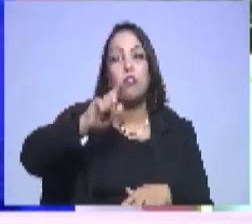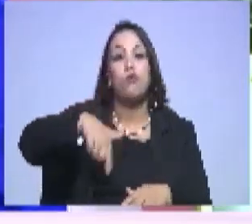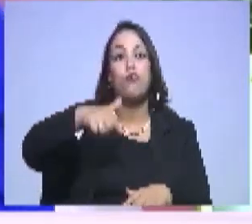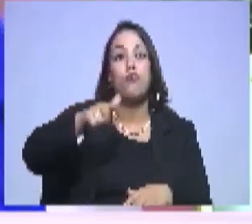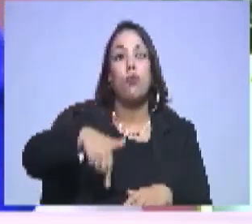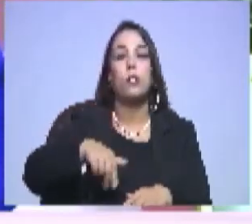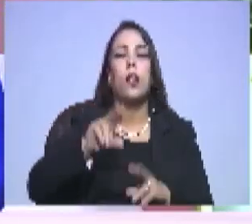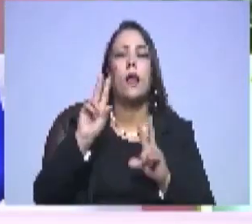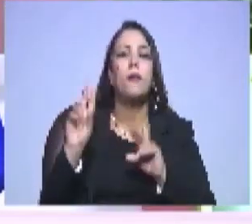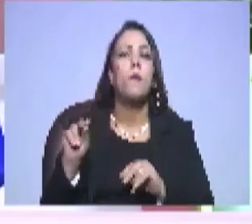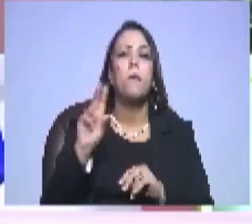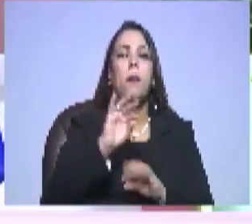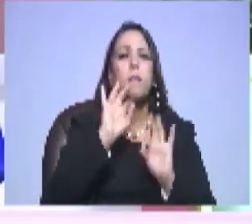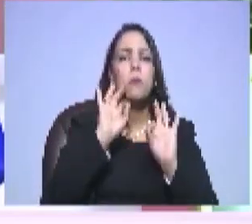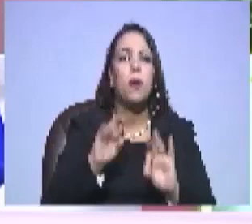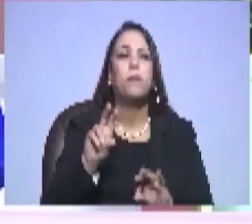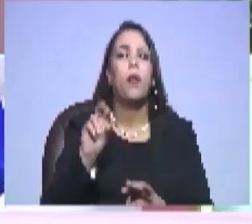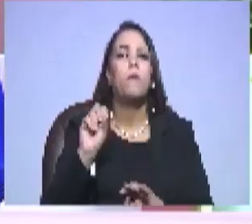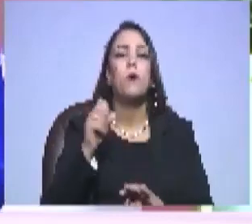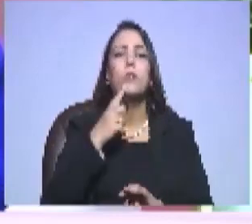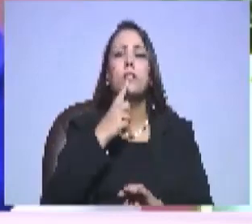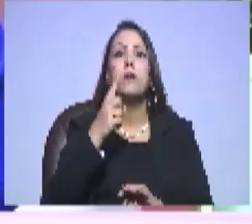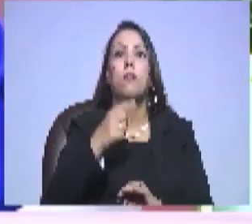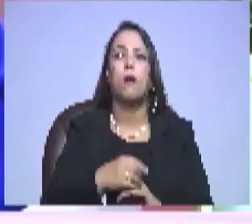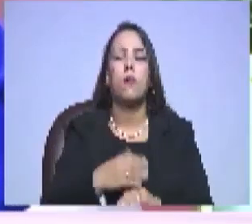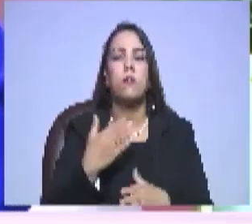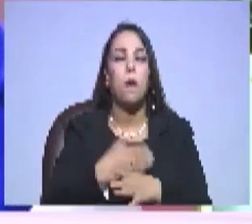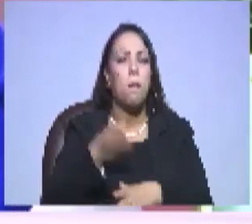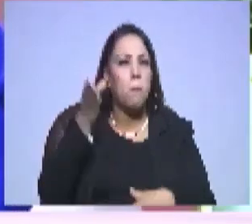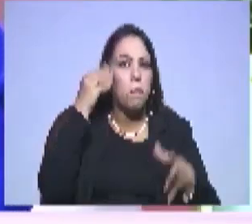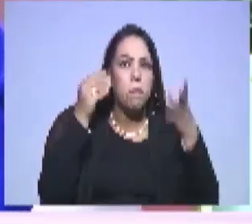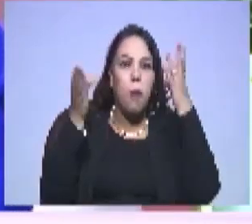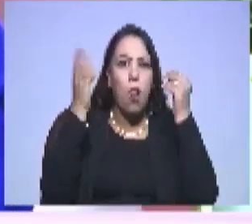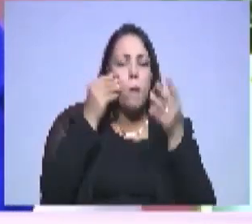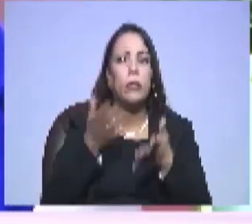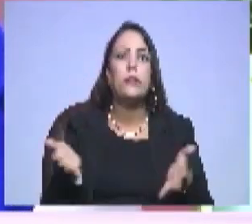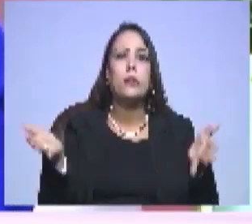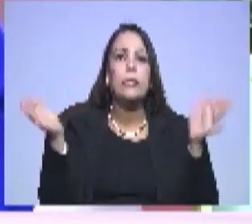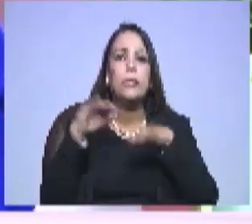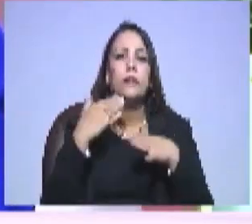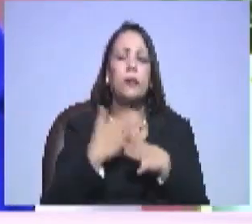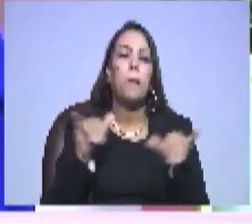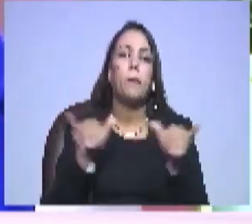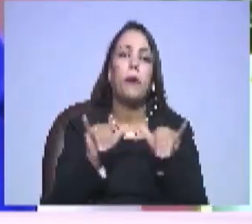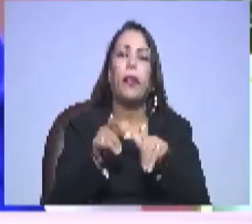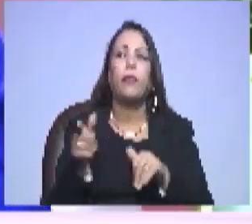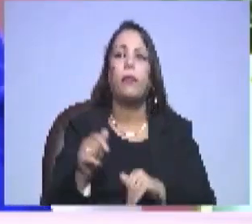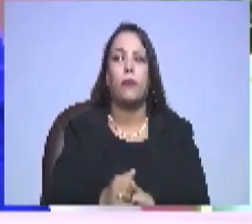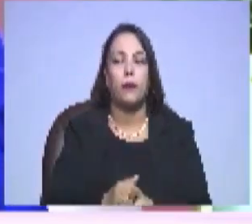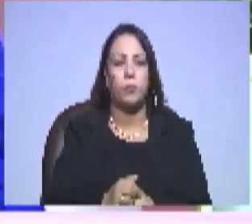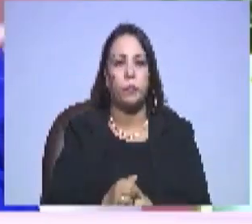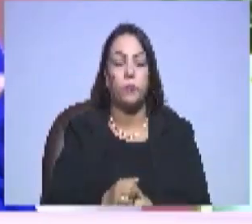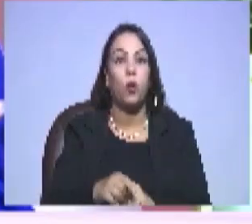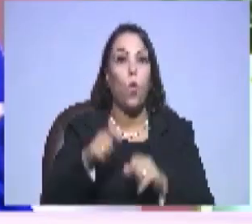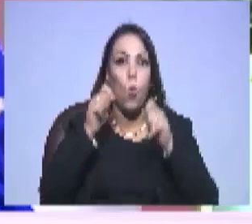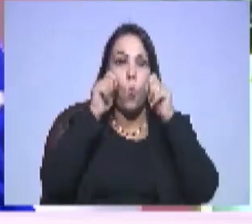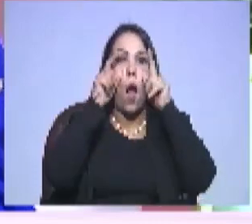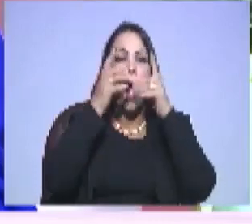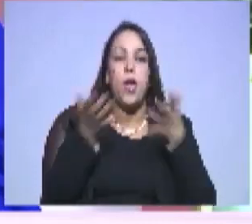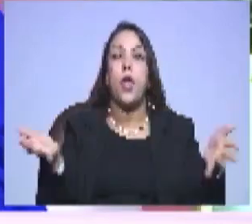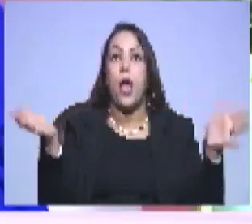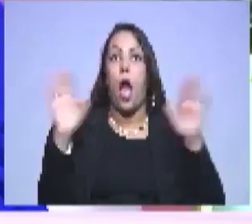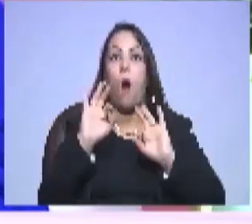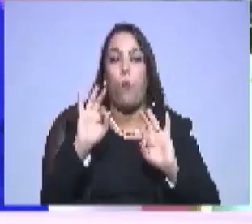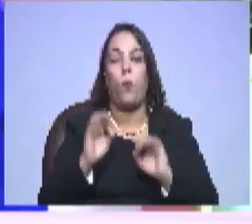دلوقتي كانه عنده 25 سنه صحيح خد معلومات كتيره من السوشيال ميديا عنده وعي